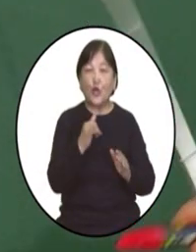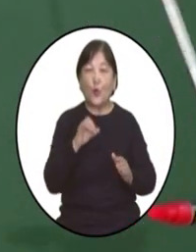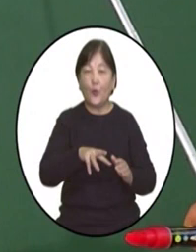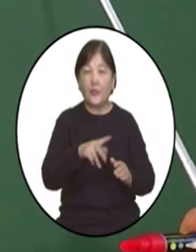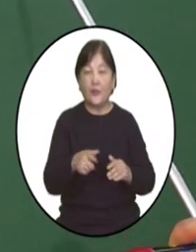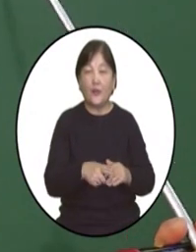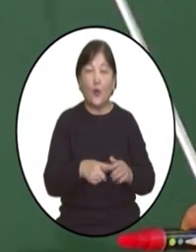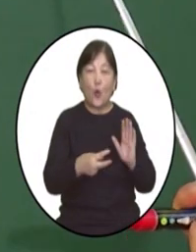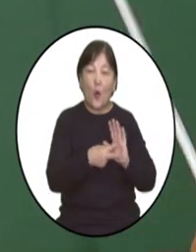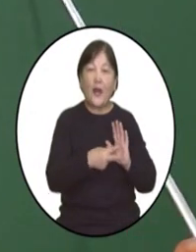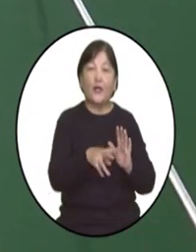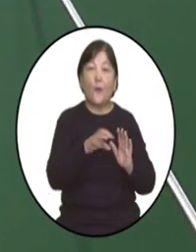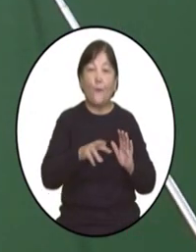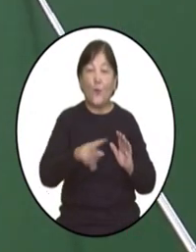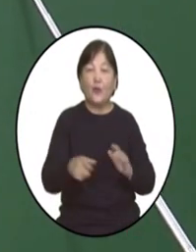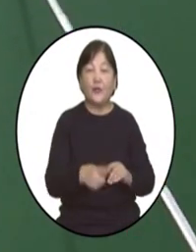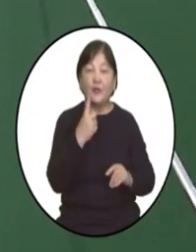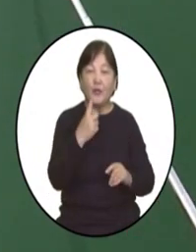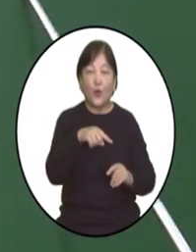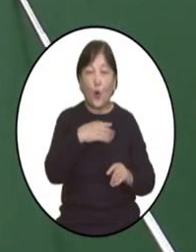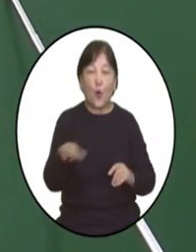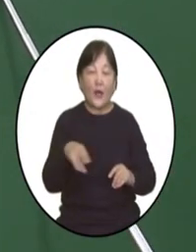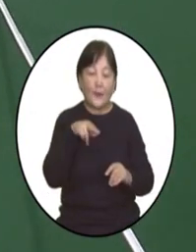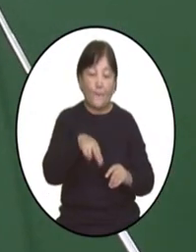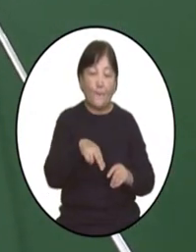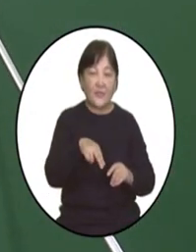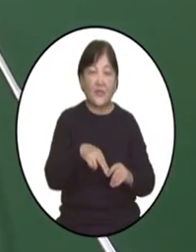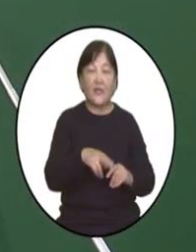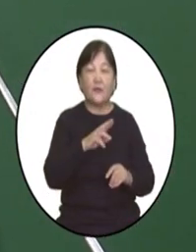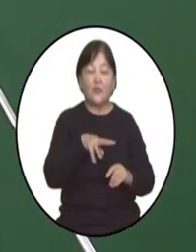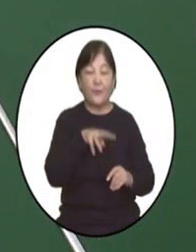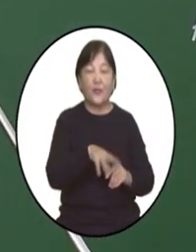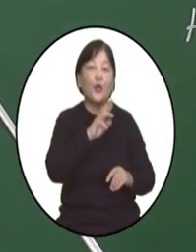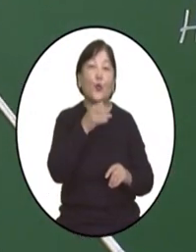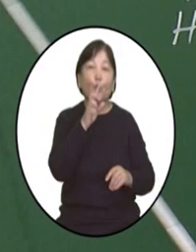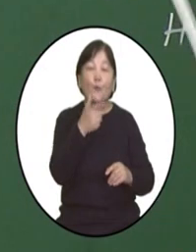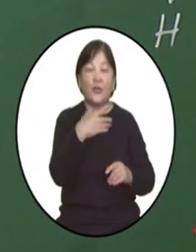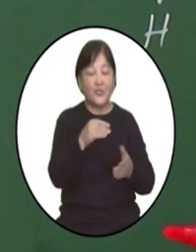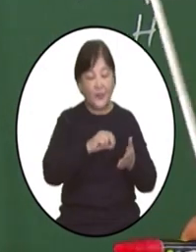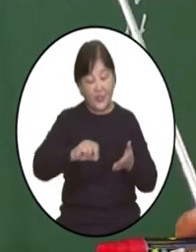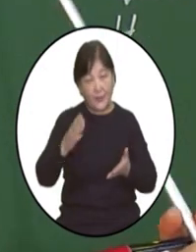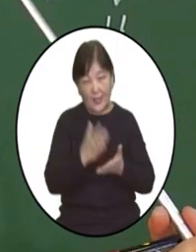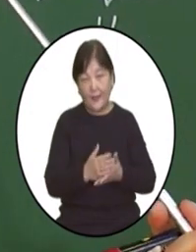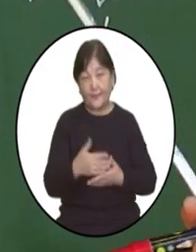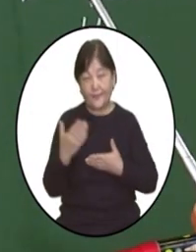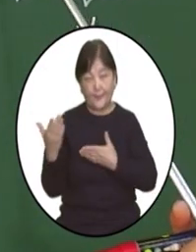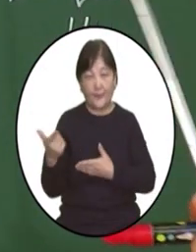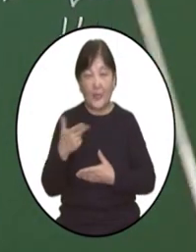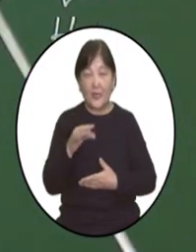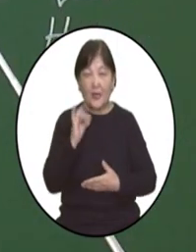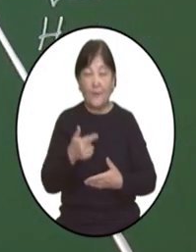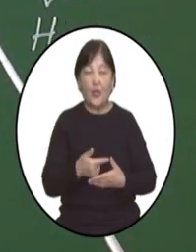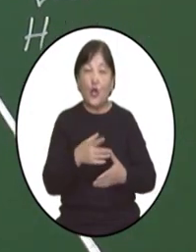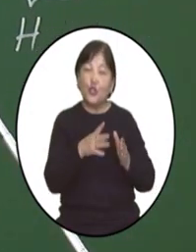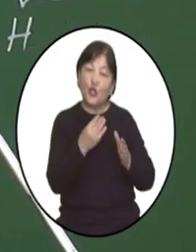нь моль, нэгийг хуах нь паскалыг үрчгэн метр куб гэж бичигдэх нь задлагдчих. Үүний дараа грамыг